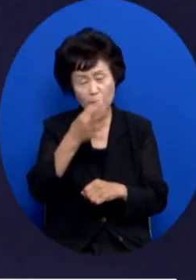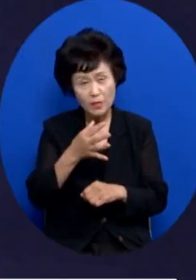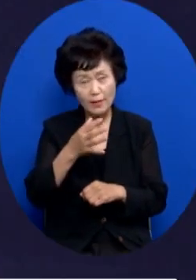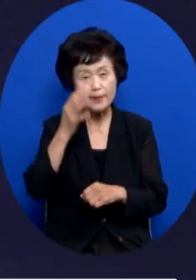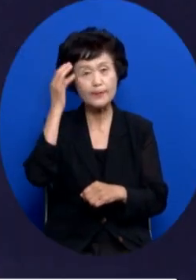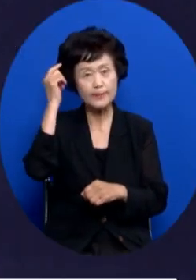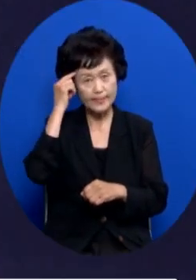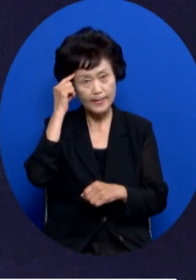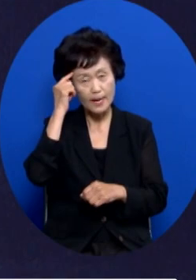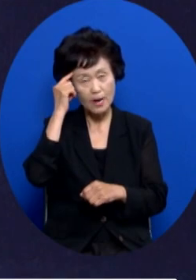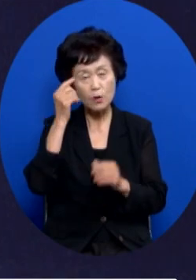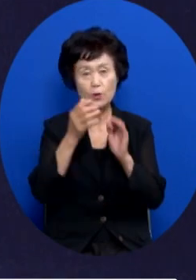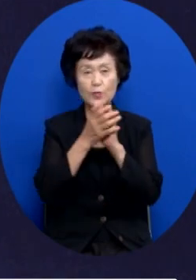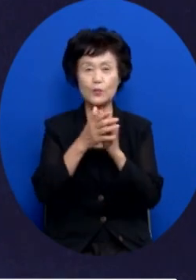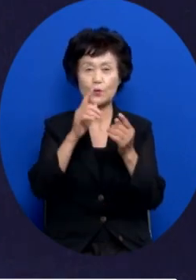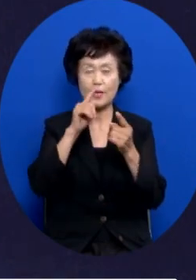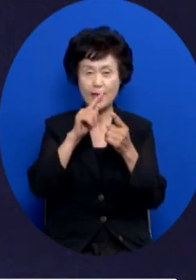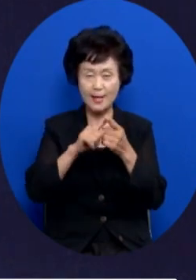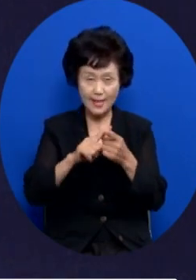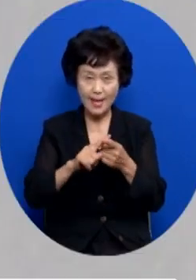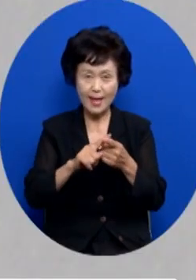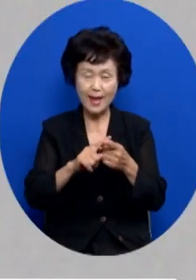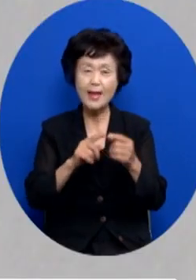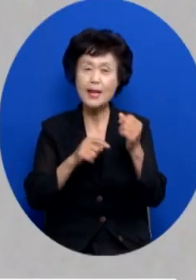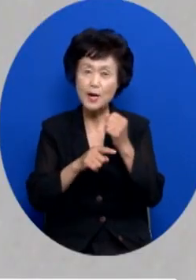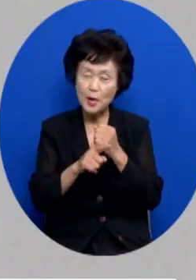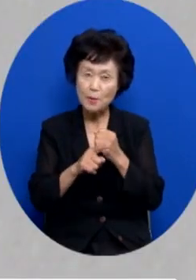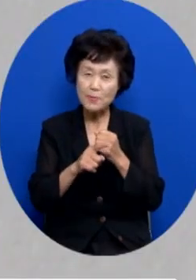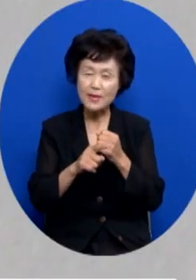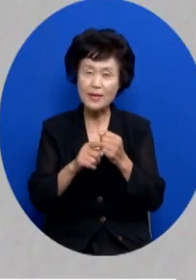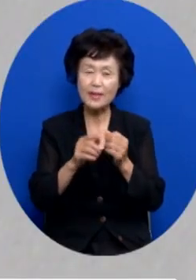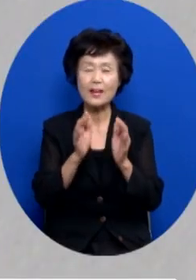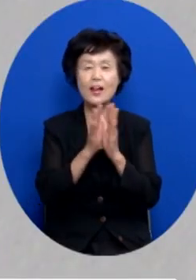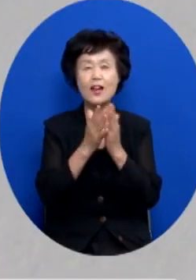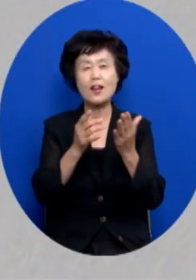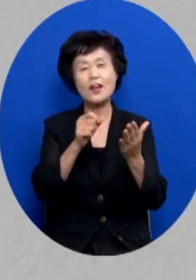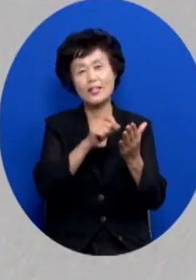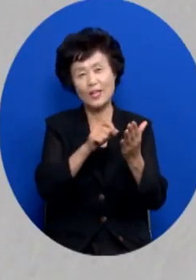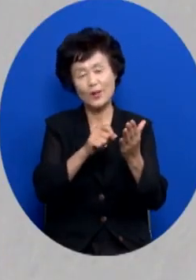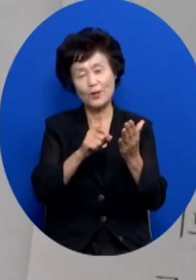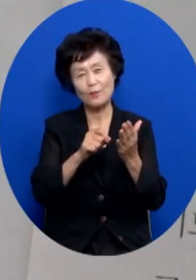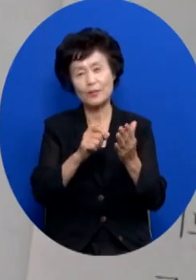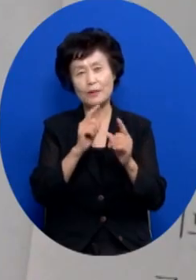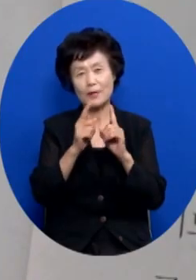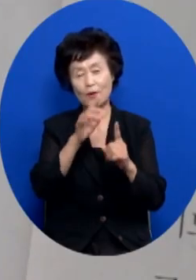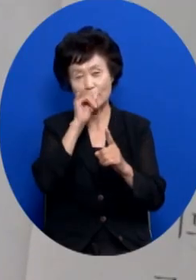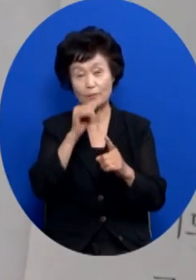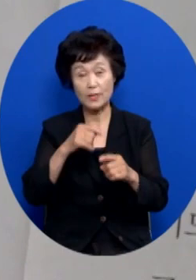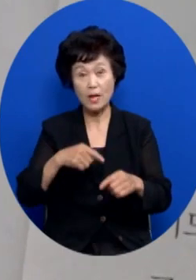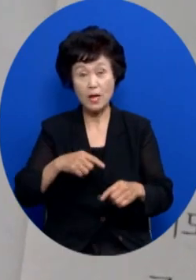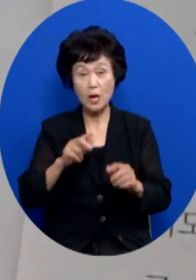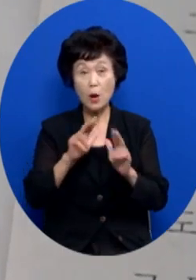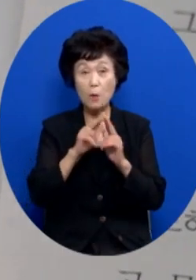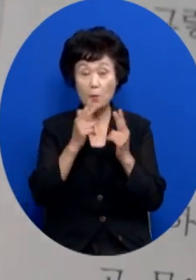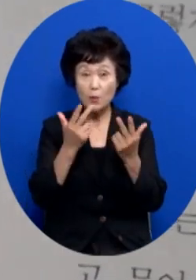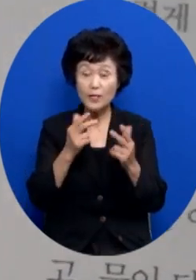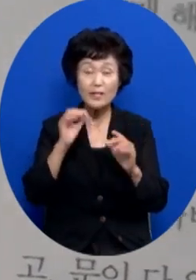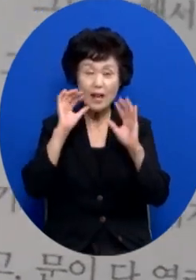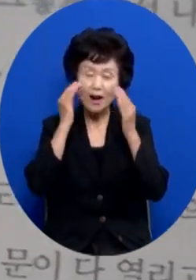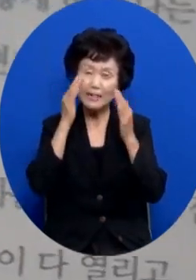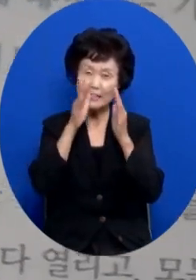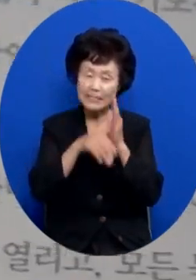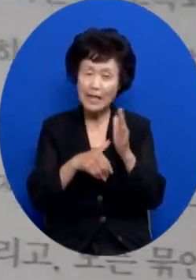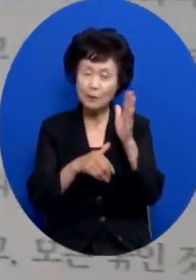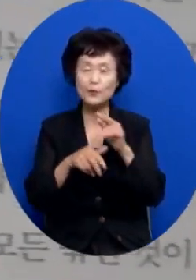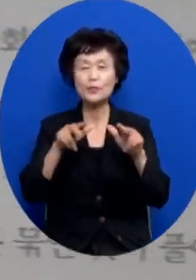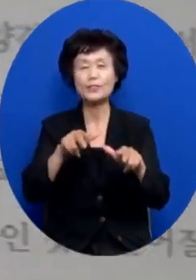기억해 기도에 대한 궁극적 의미를 다루고자 했다고 전했습니다. 이어 본인의 어린 시절부터